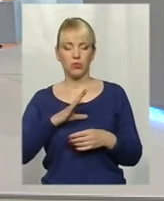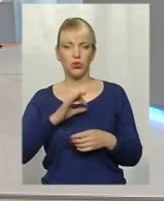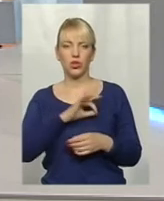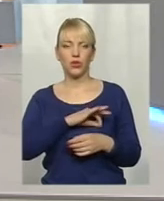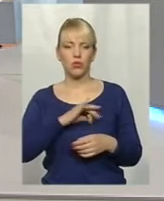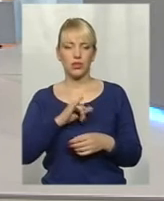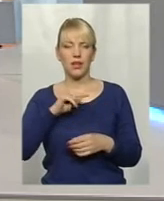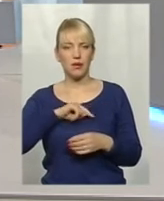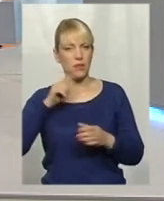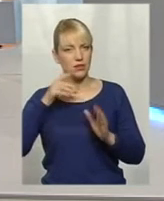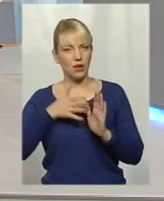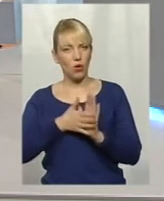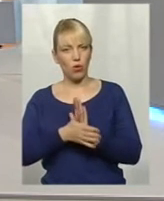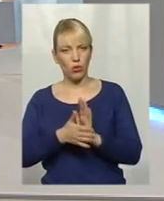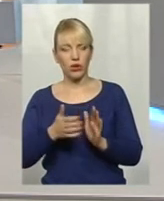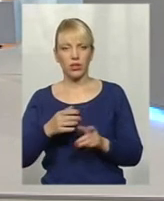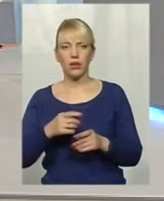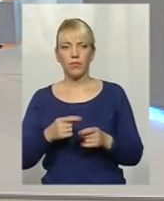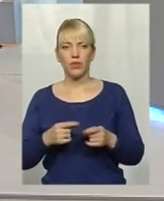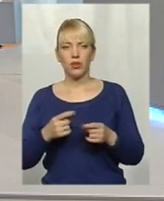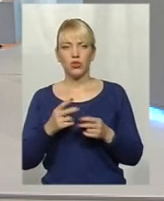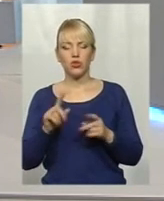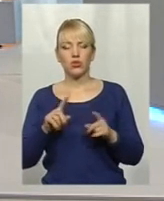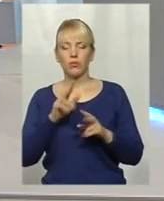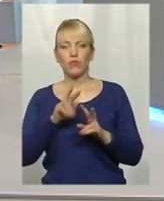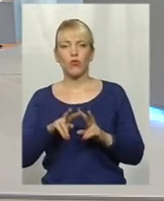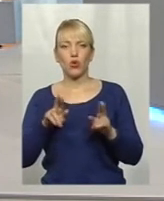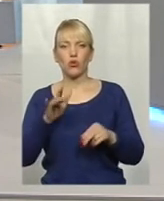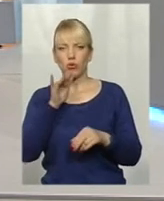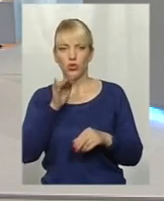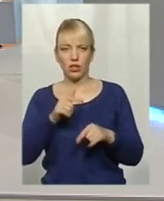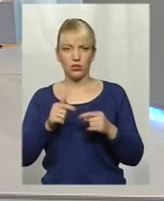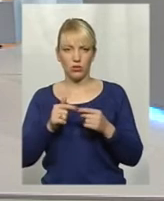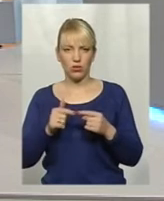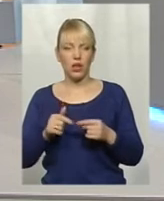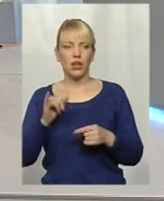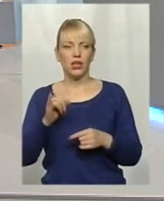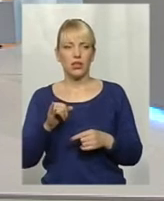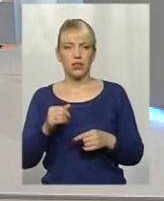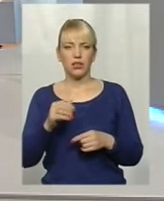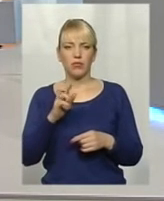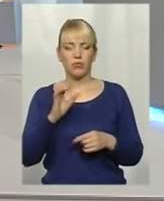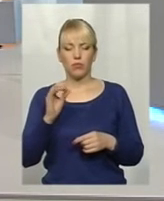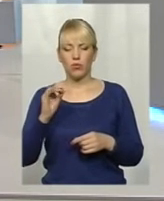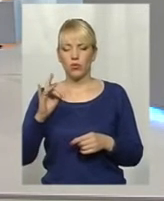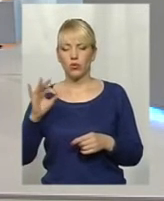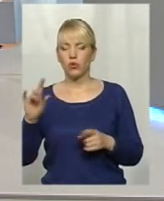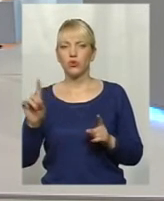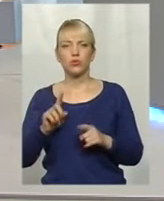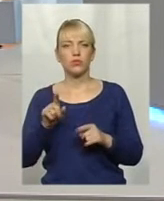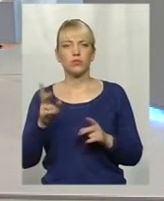психологи одночасно. Люди універсальні, тому що не тільки знають якусь вузьку галузь законодавства. Бюро має бути, в чому його